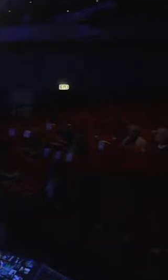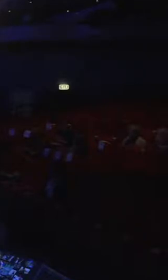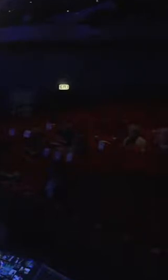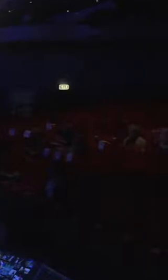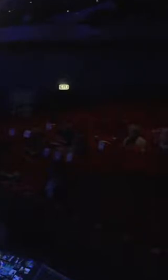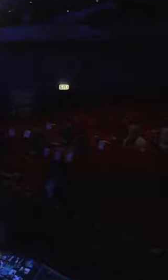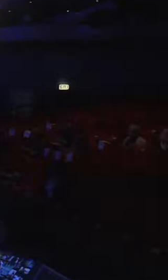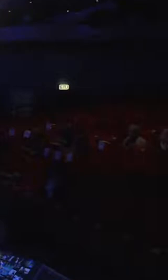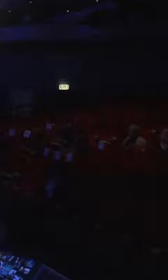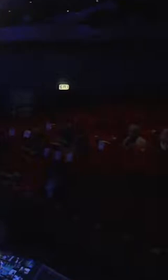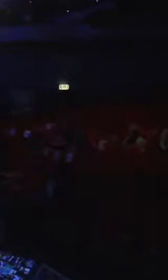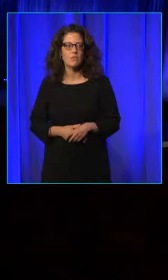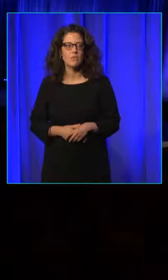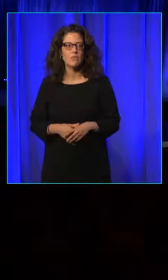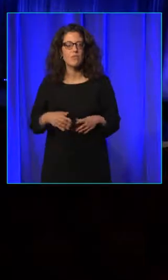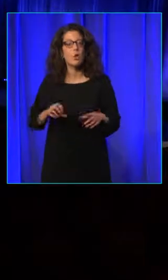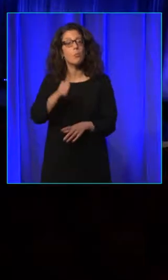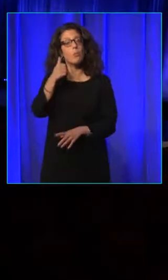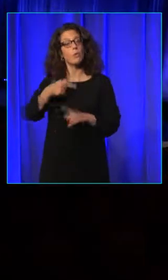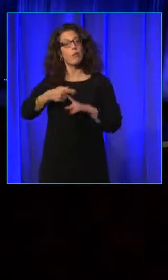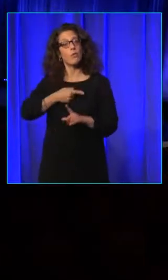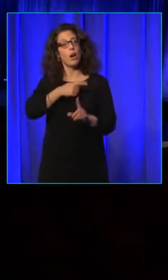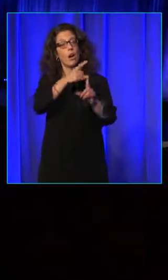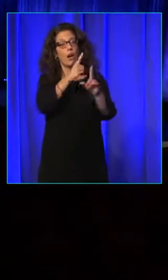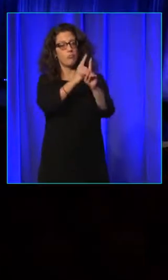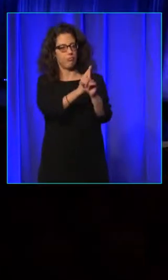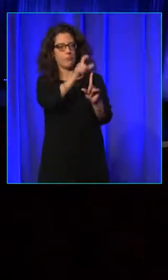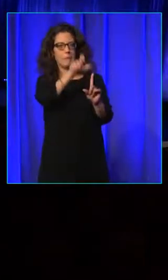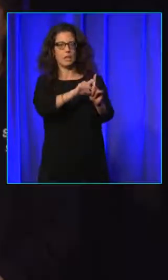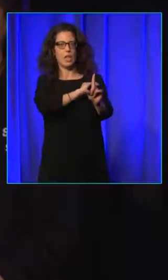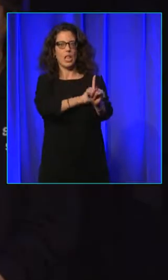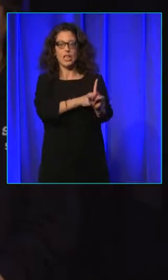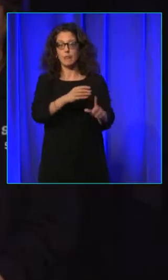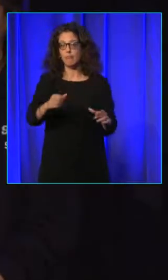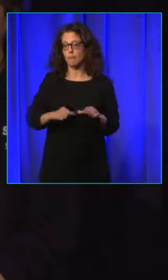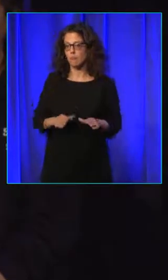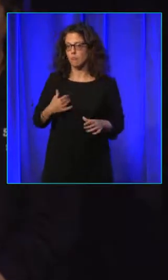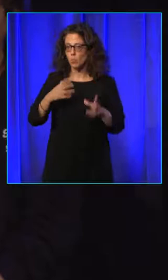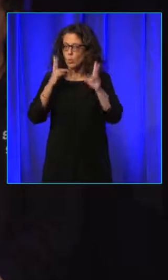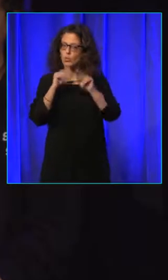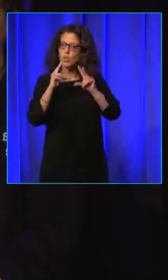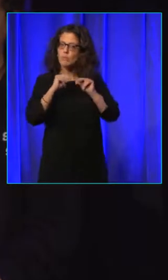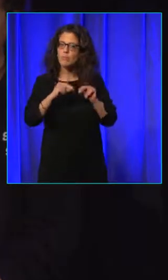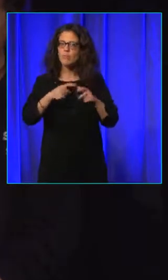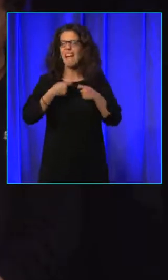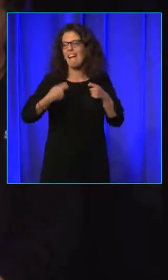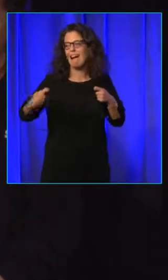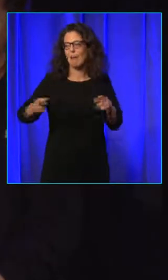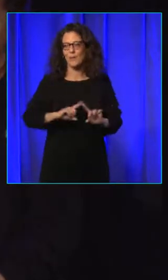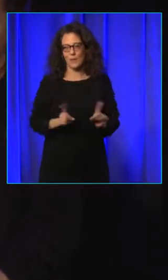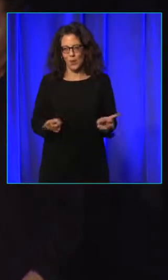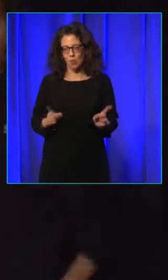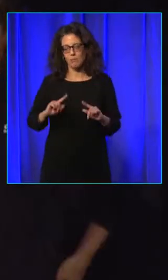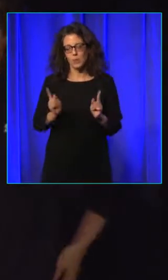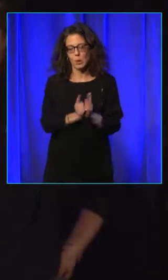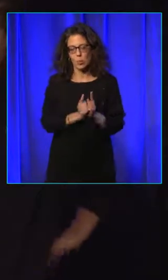que je vois l'athlète, je lui explique un petit peu ce que j'ai fait, mais je ne prends pas autant de temps. Très bien.